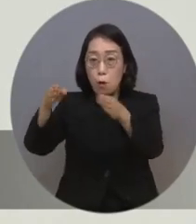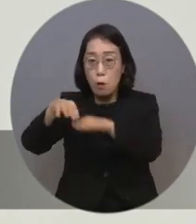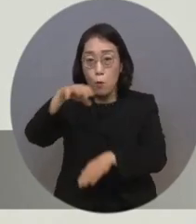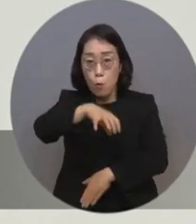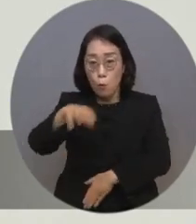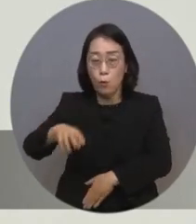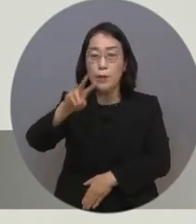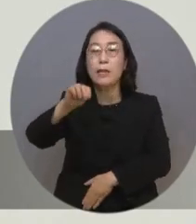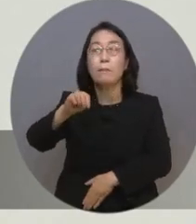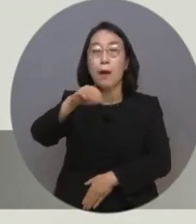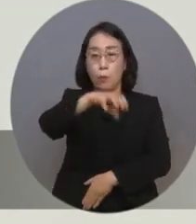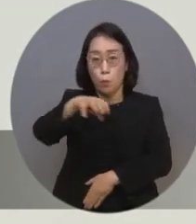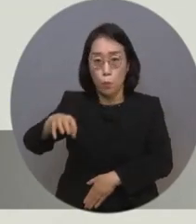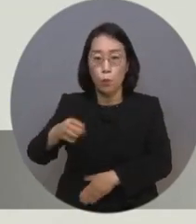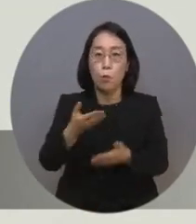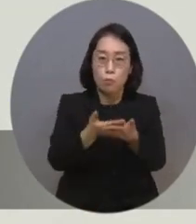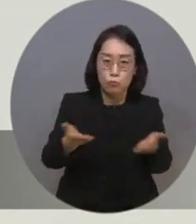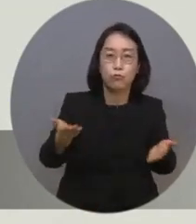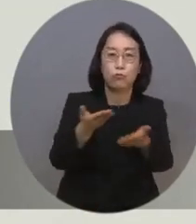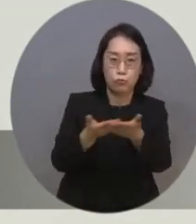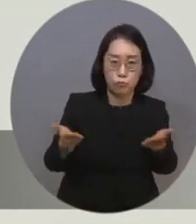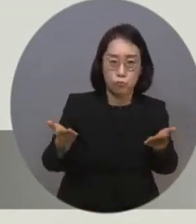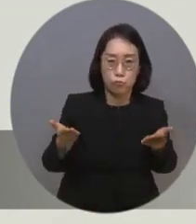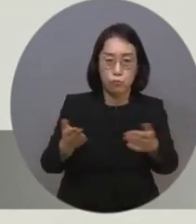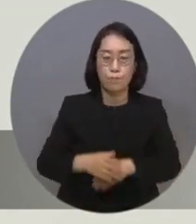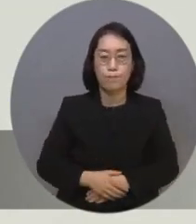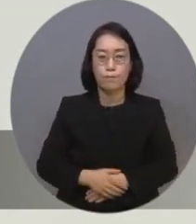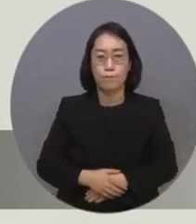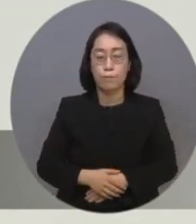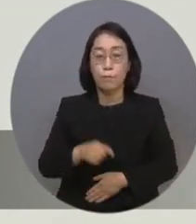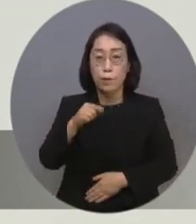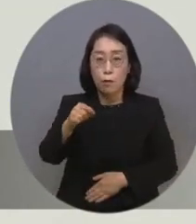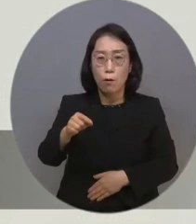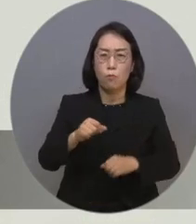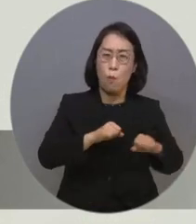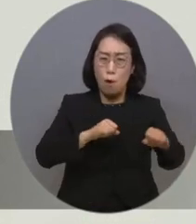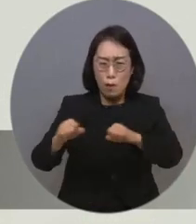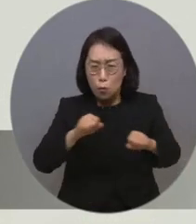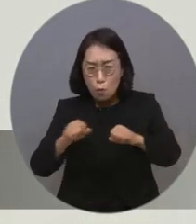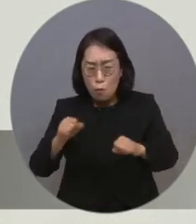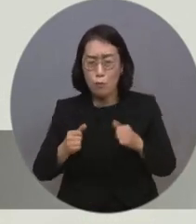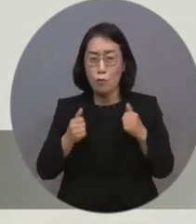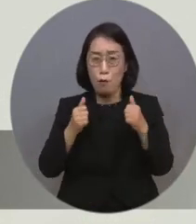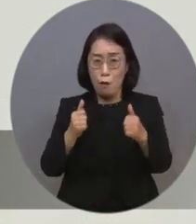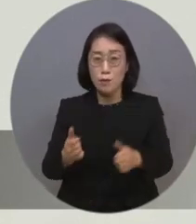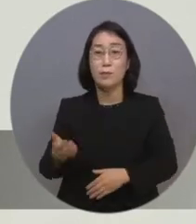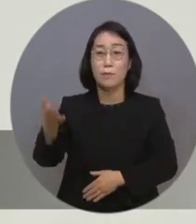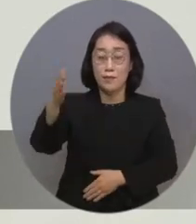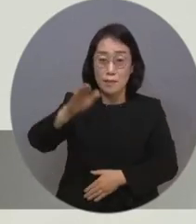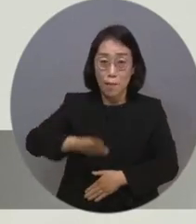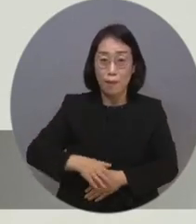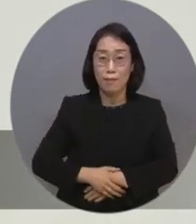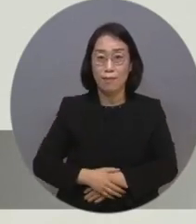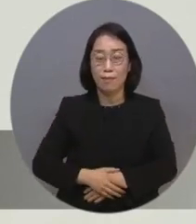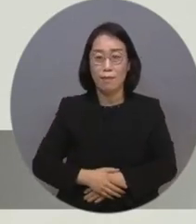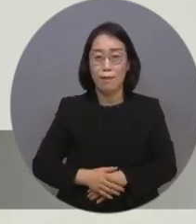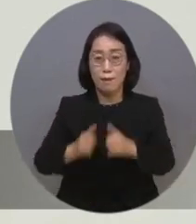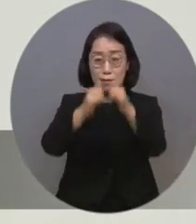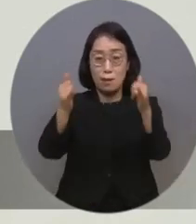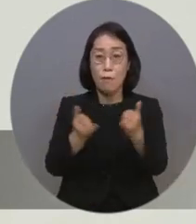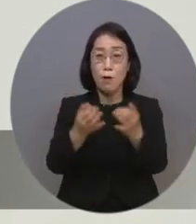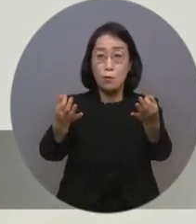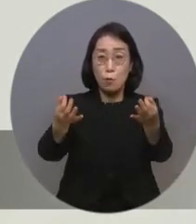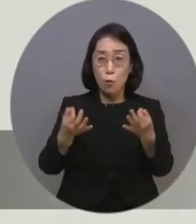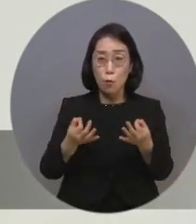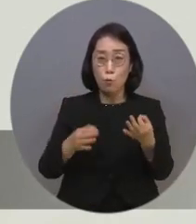곳에 나누고 있었습니다. 이런 엄청난 활동을 하고 있음에도 불구하고